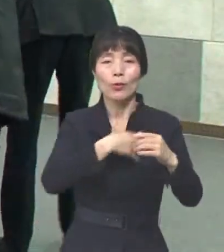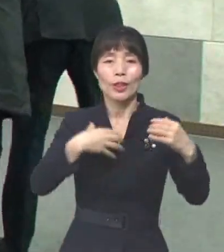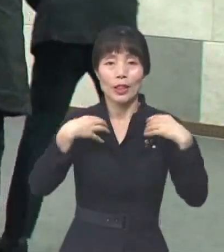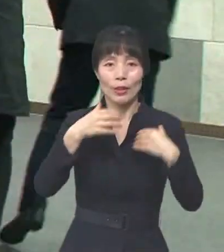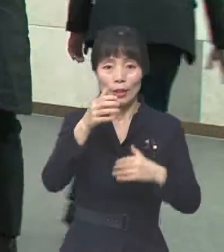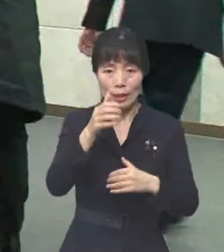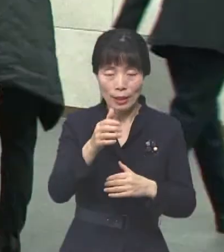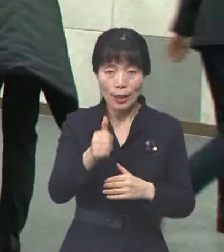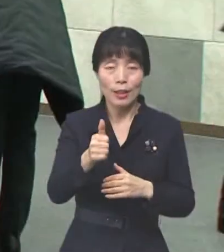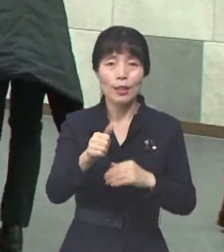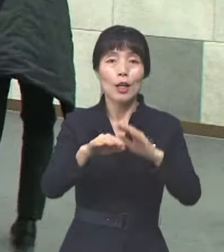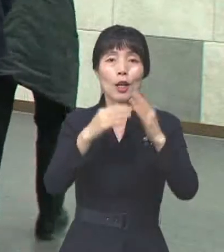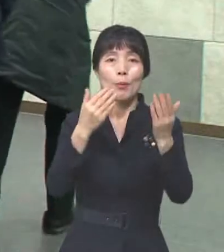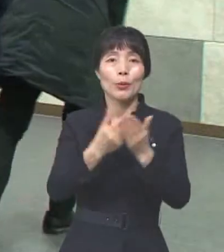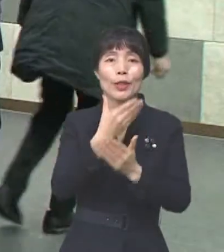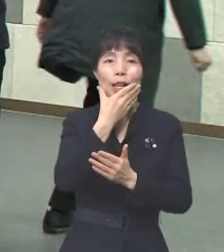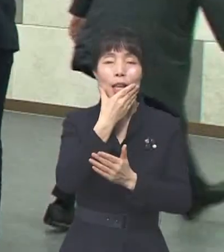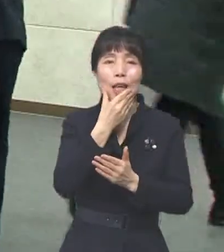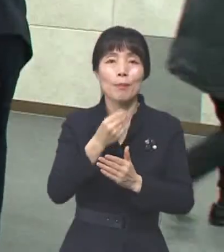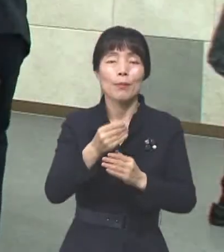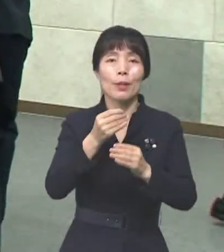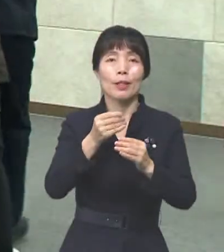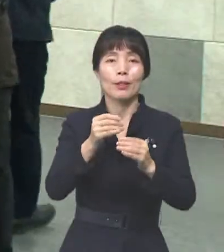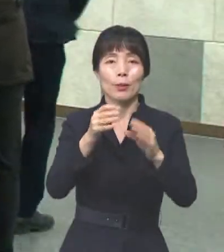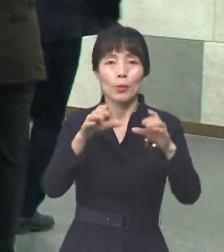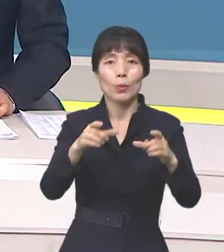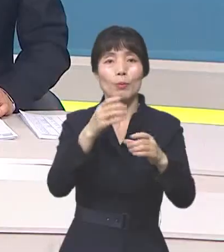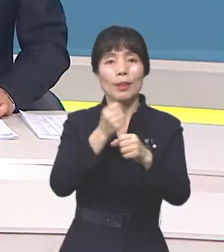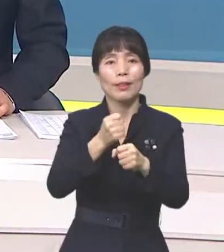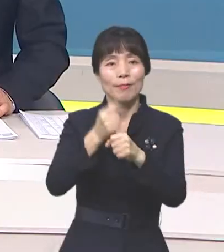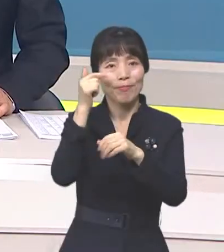행복한 동구를 만들어 나갈 것이라고 밝혔습니다.